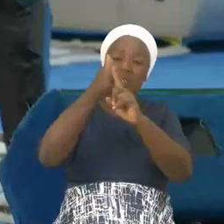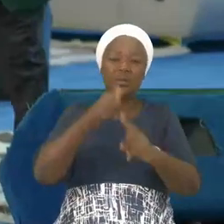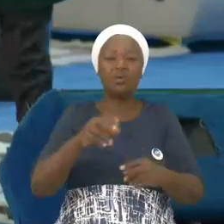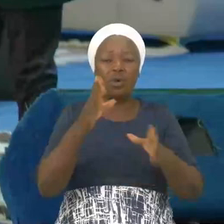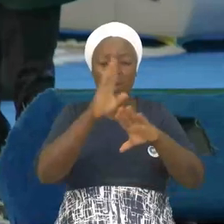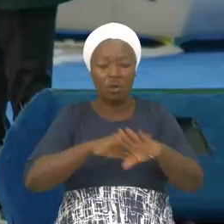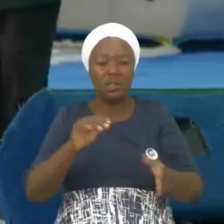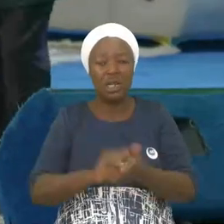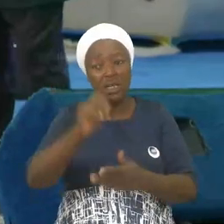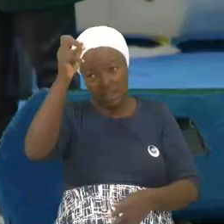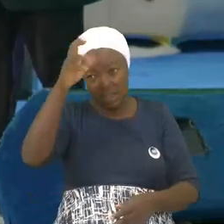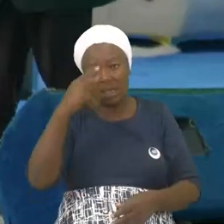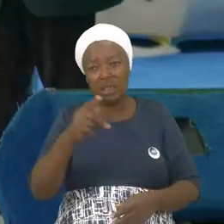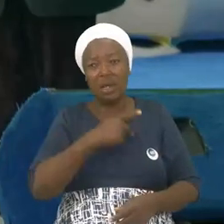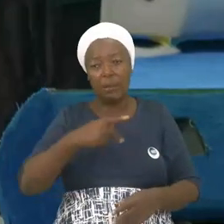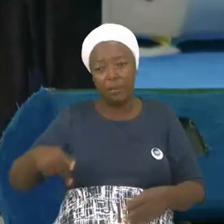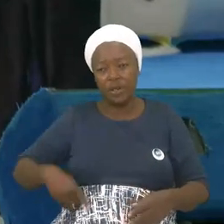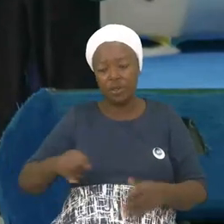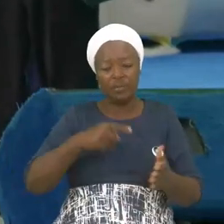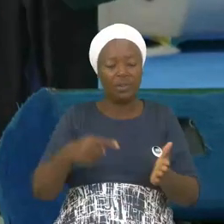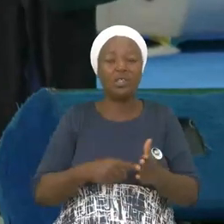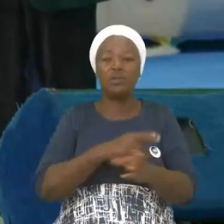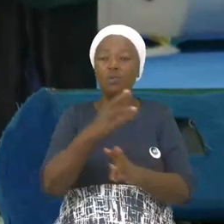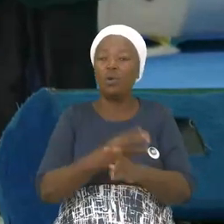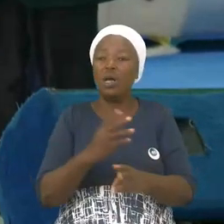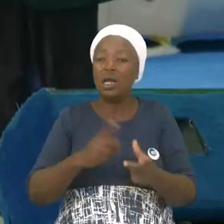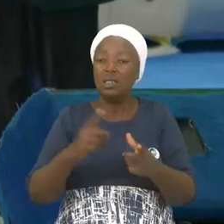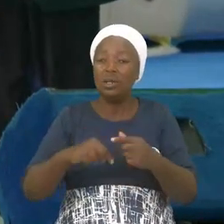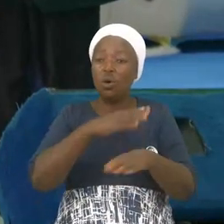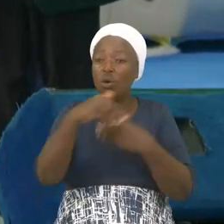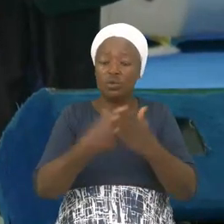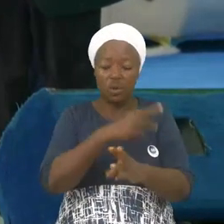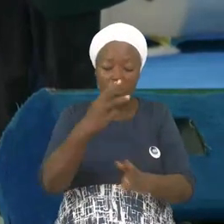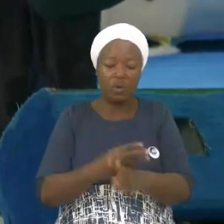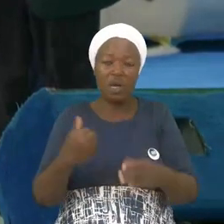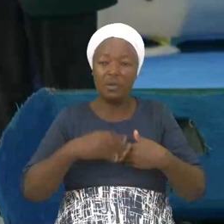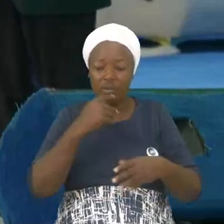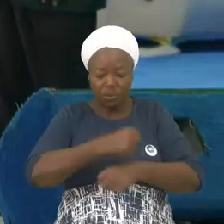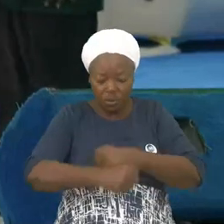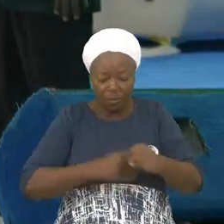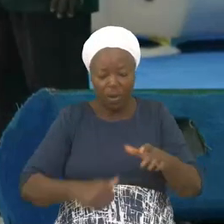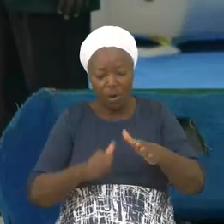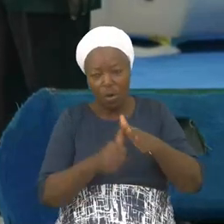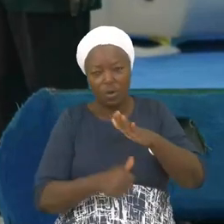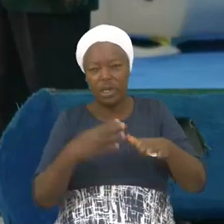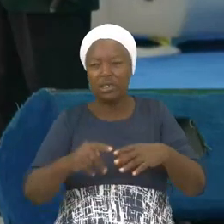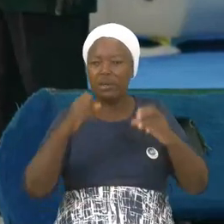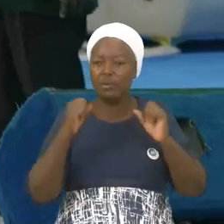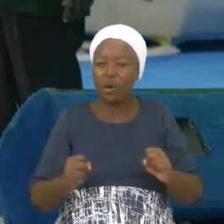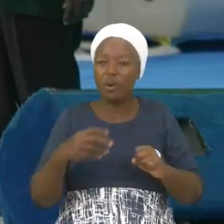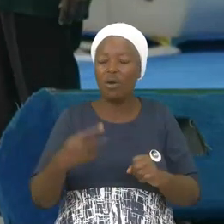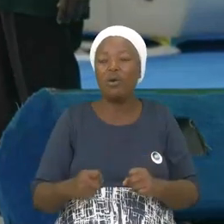ce que nous étions. Et Jésus-Christ lui-même appelait ce Satan le prince de ce monde. Et le